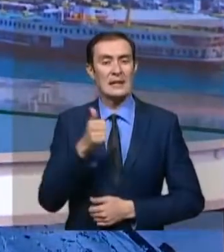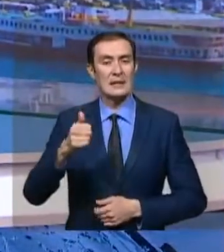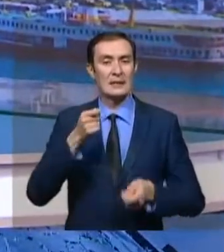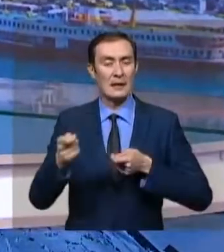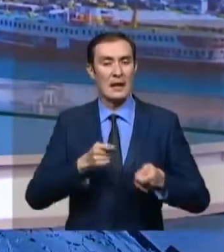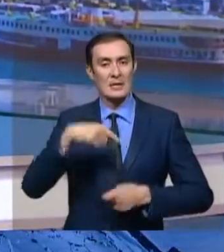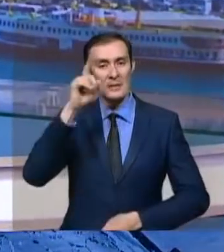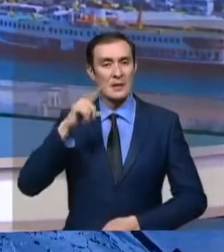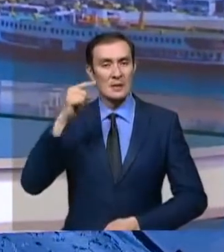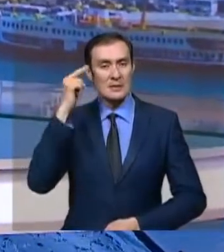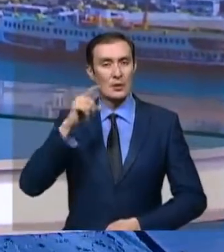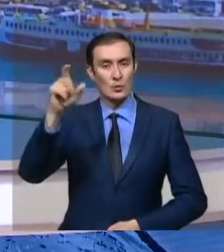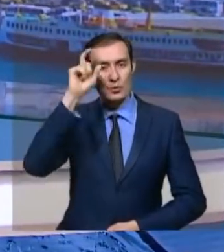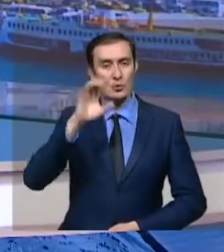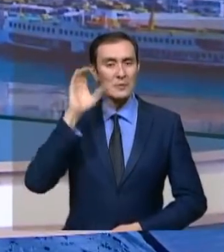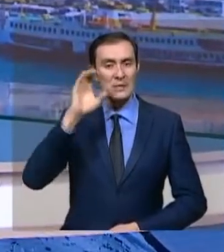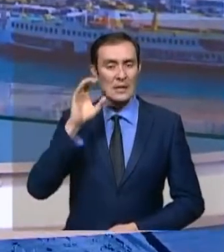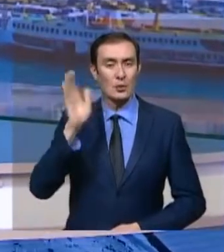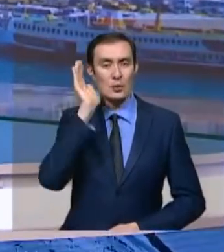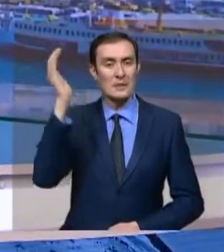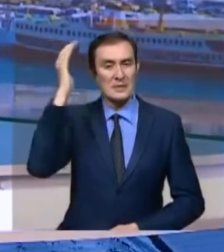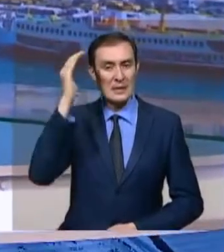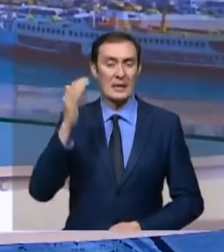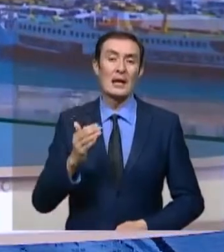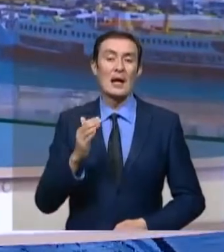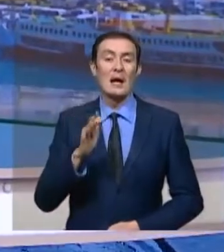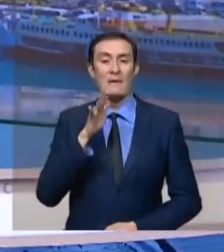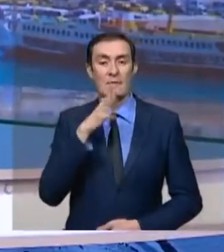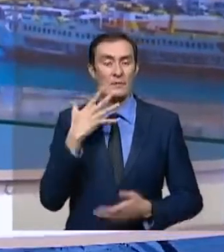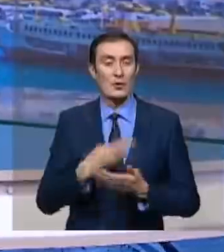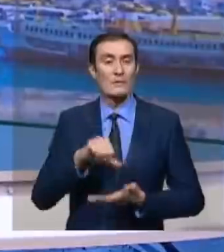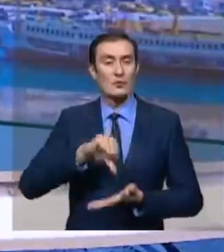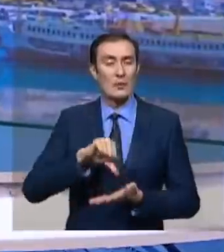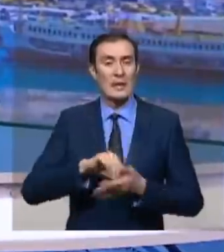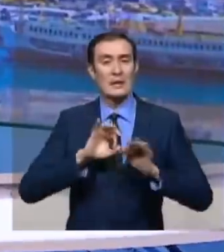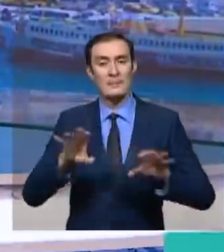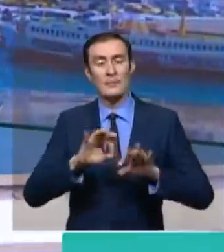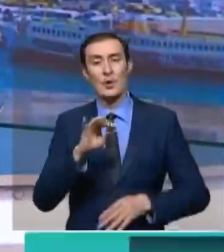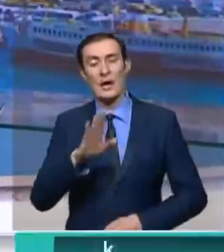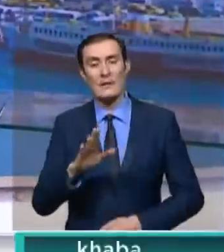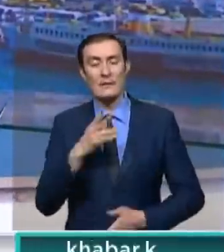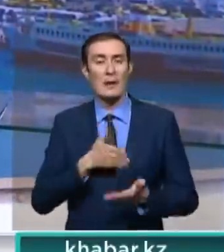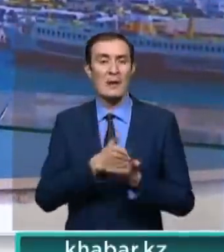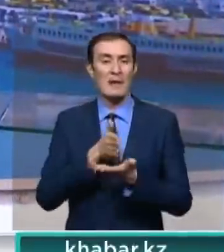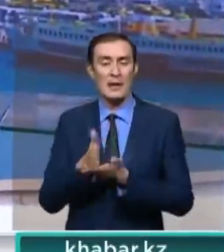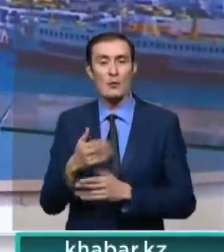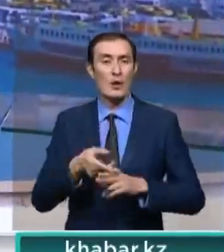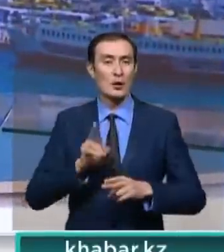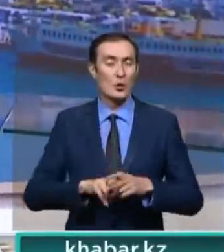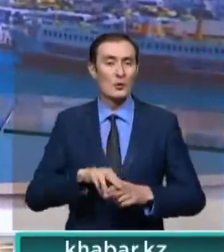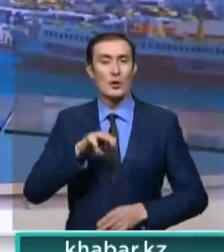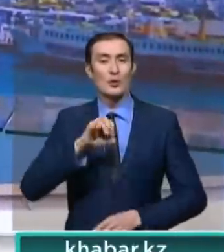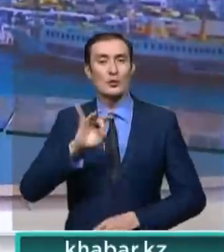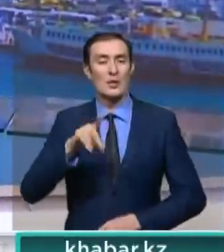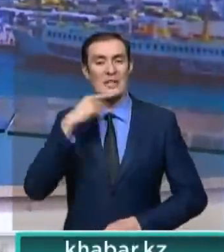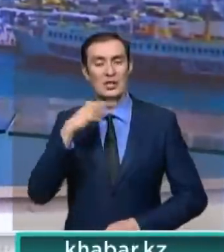лидеры Азербайджана, Кыргызстана, Турции, Узбекистана и Туркменистана. Во время выступления Токаев определил направление, по которым